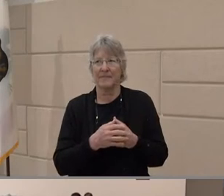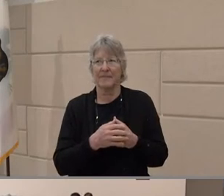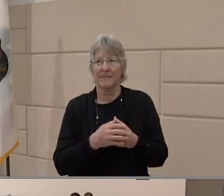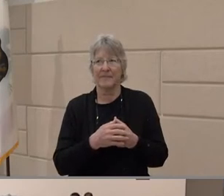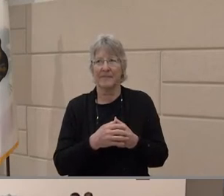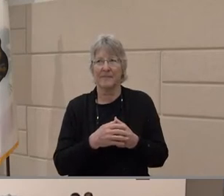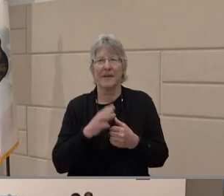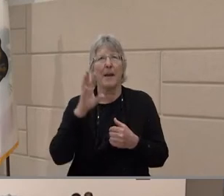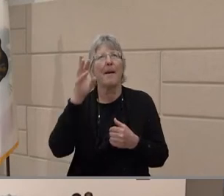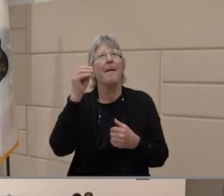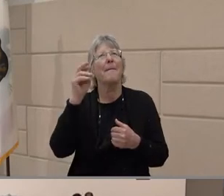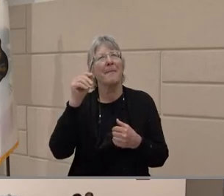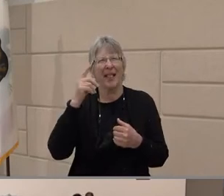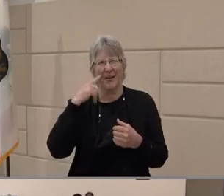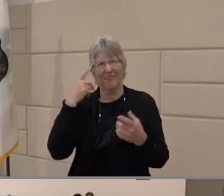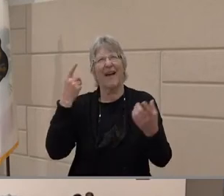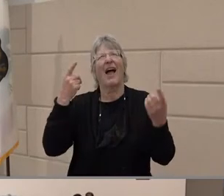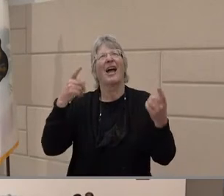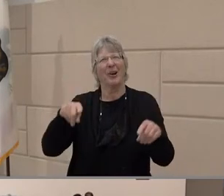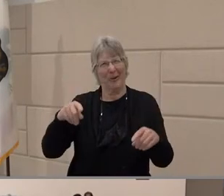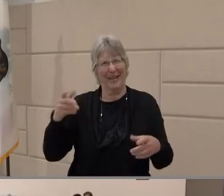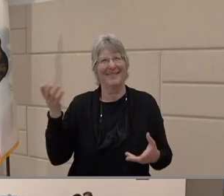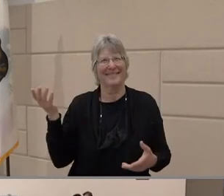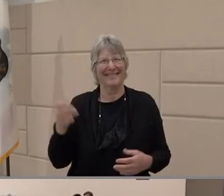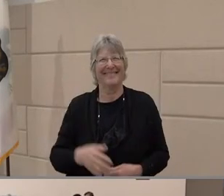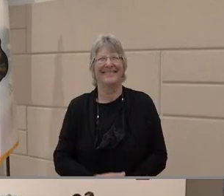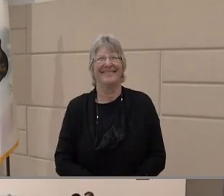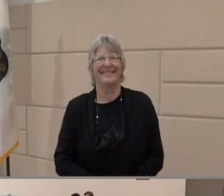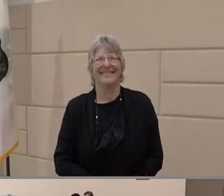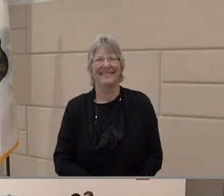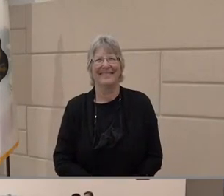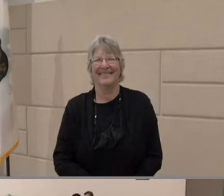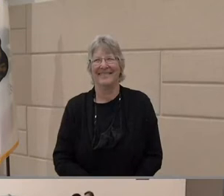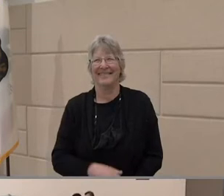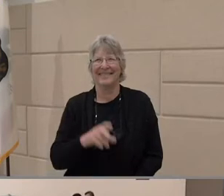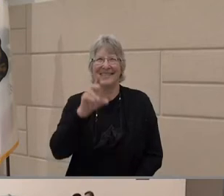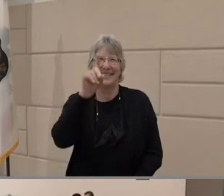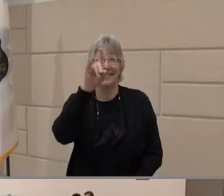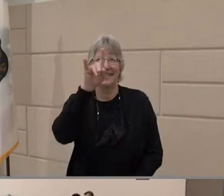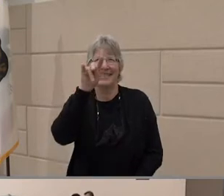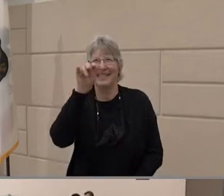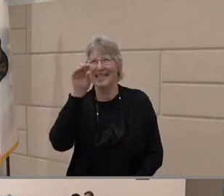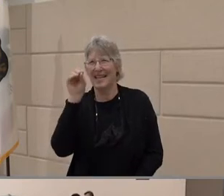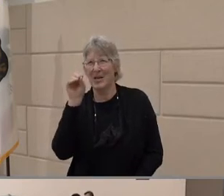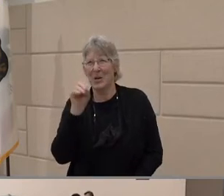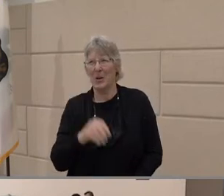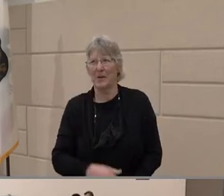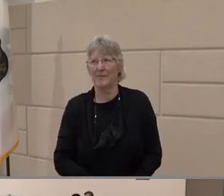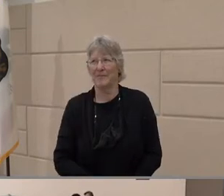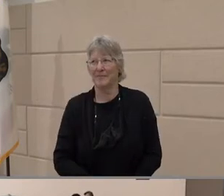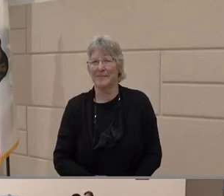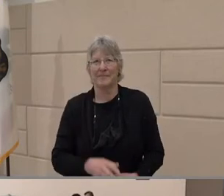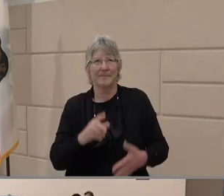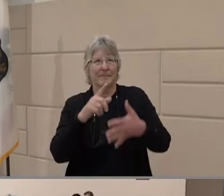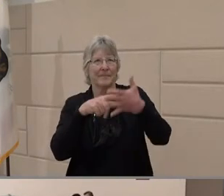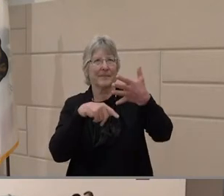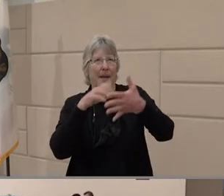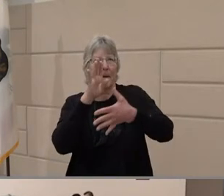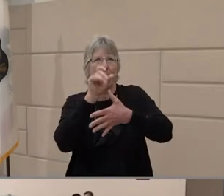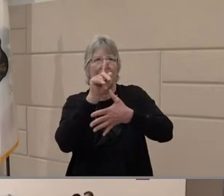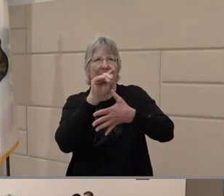ลอร์ดิฉัน